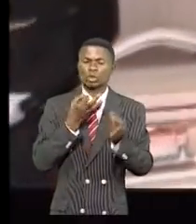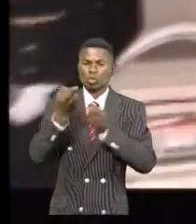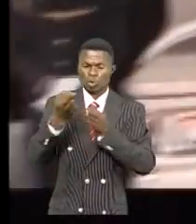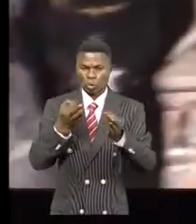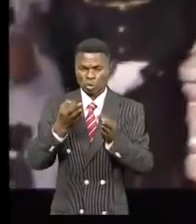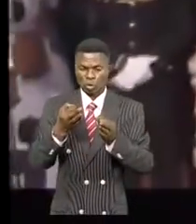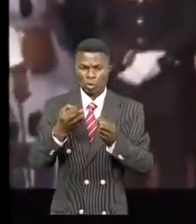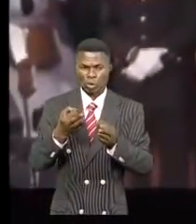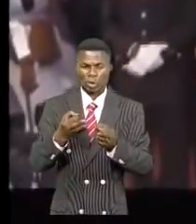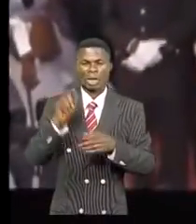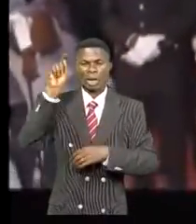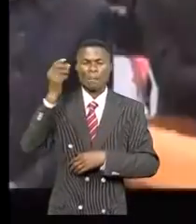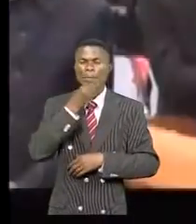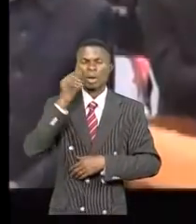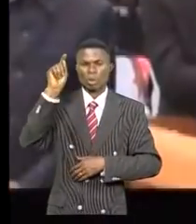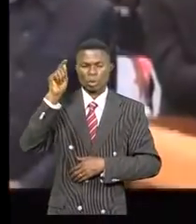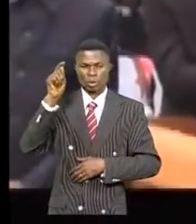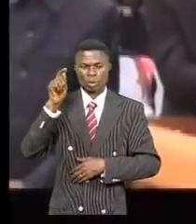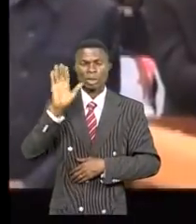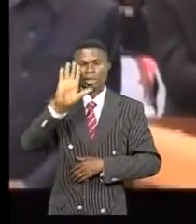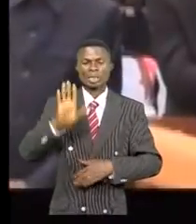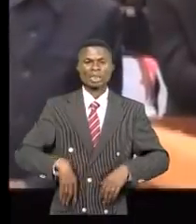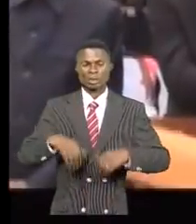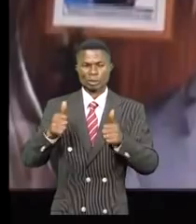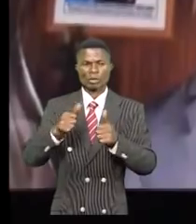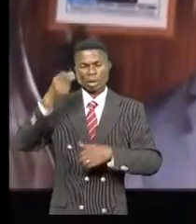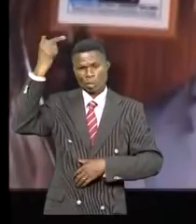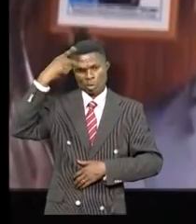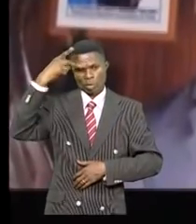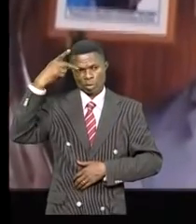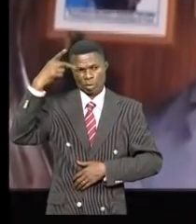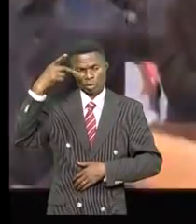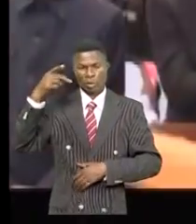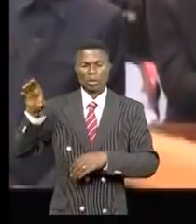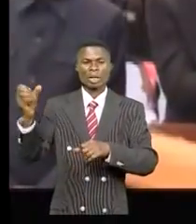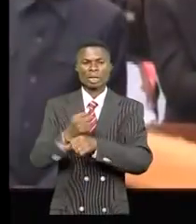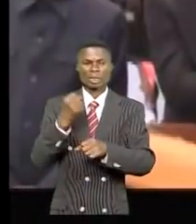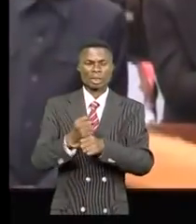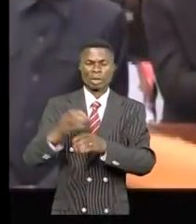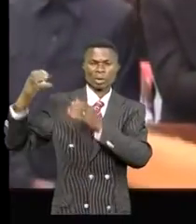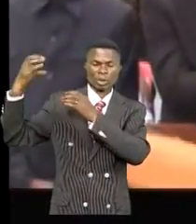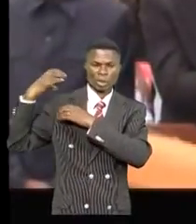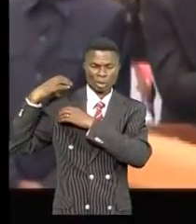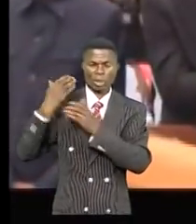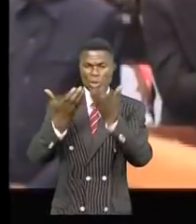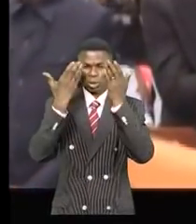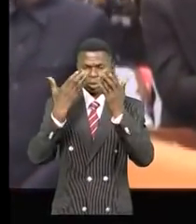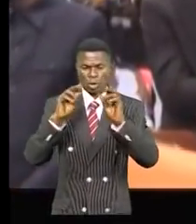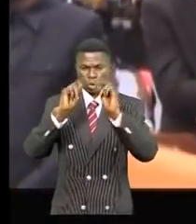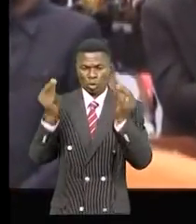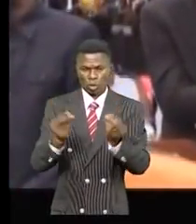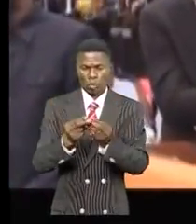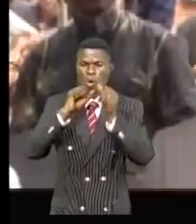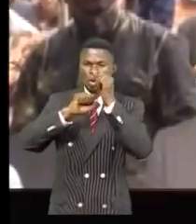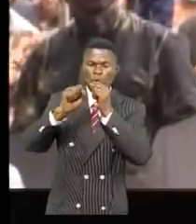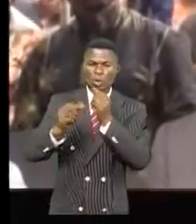présentée de même que quelques témoignages. Son parcours politique, il occupa la fonction du chargé de titre à la cellule de